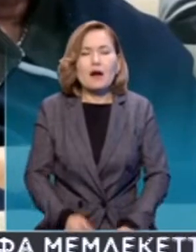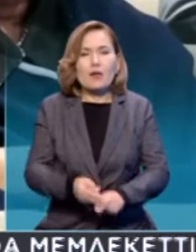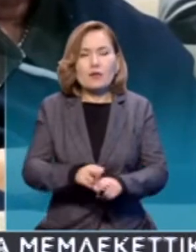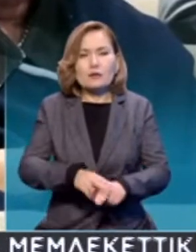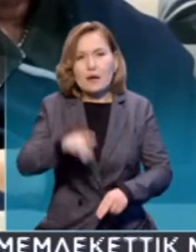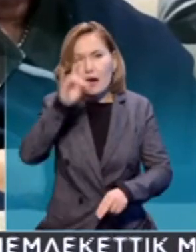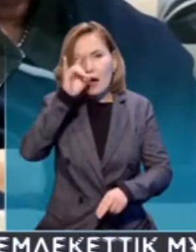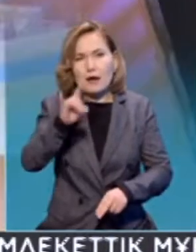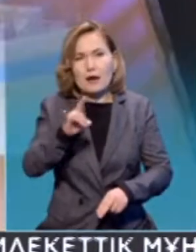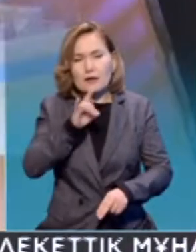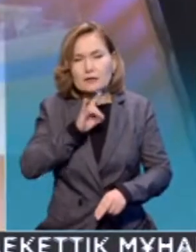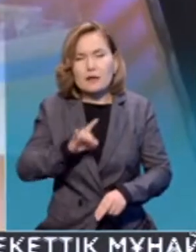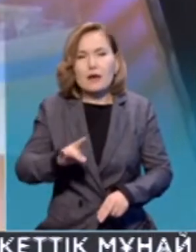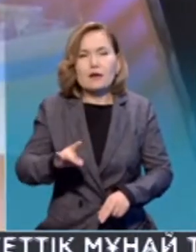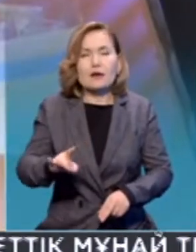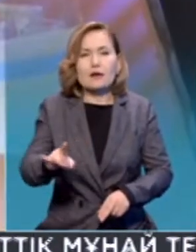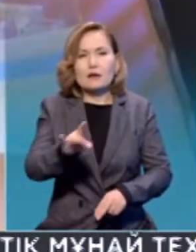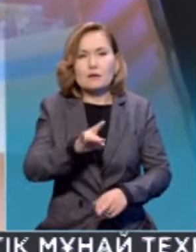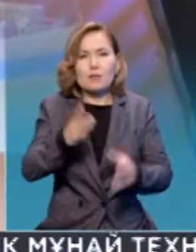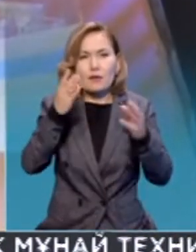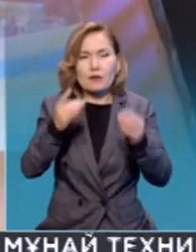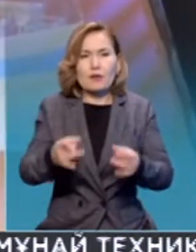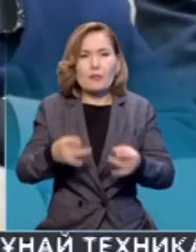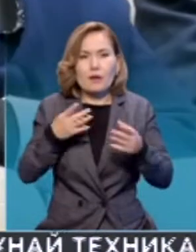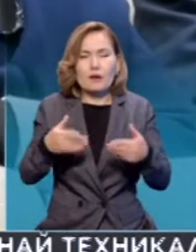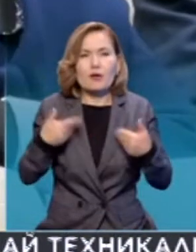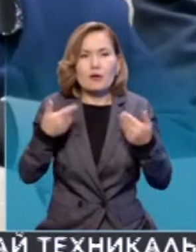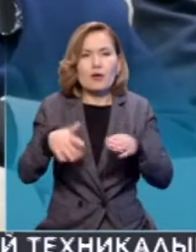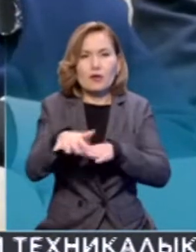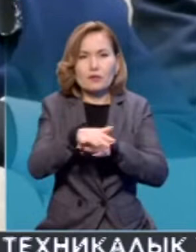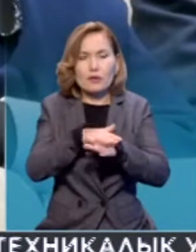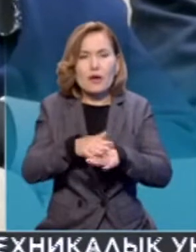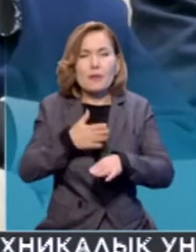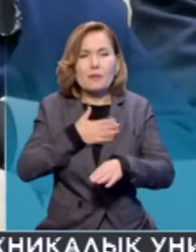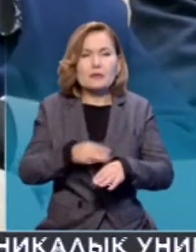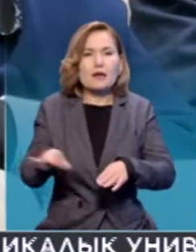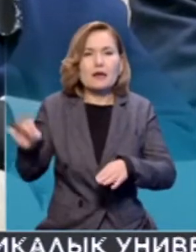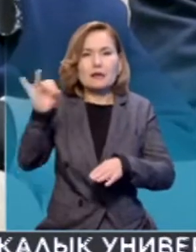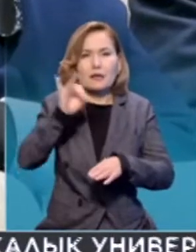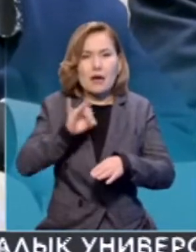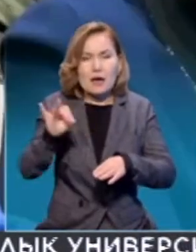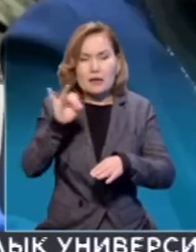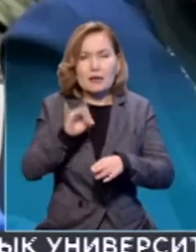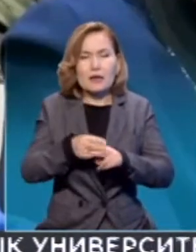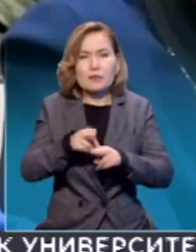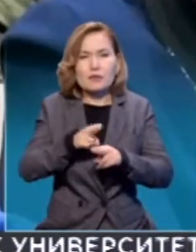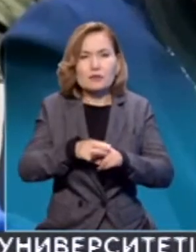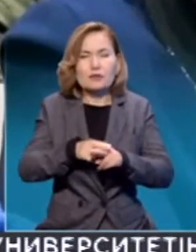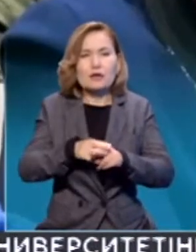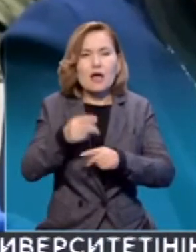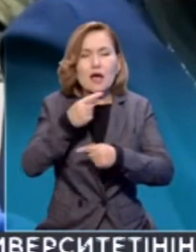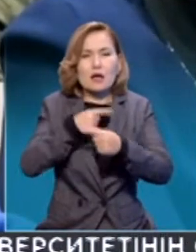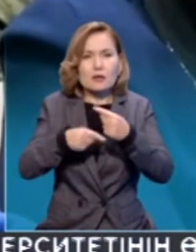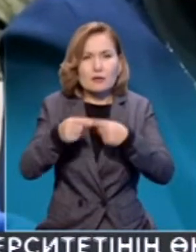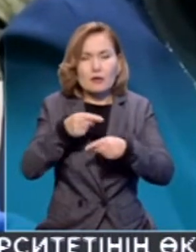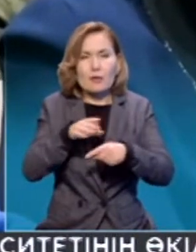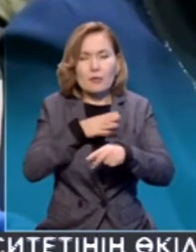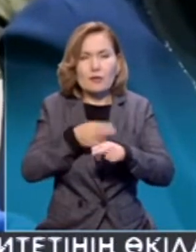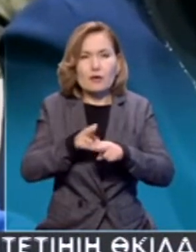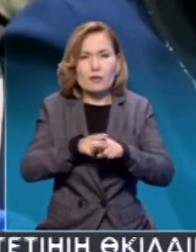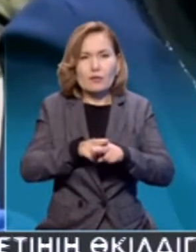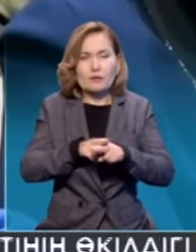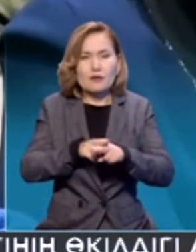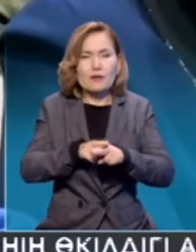калып дүйнөдө кемде кем. Мен сол тәуелсиздикти биздин елибизге буйруда. Елибиз өткөндөгү